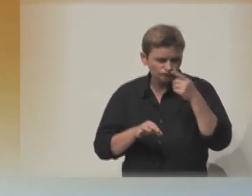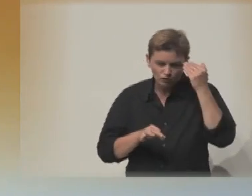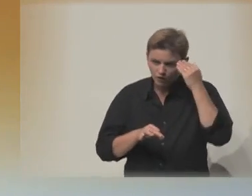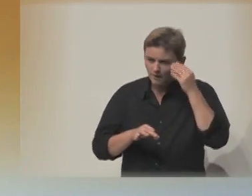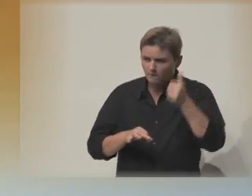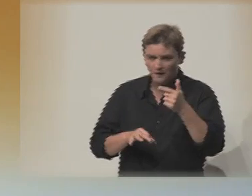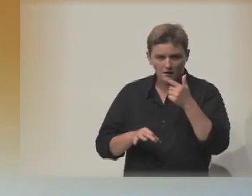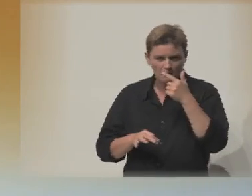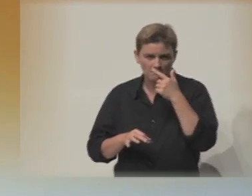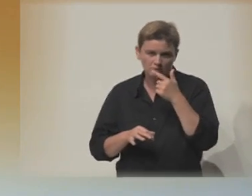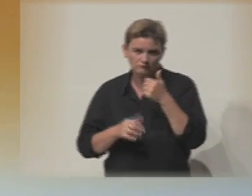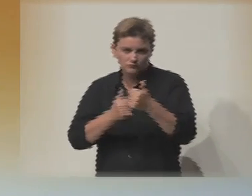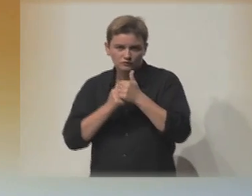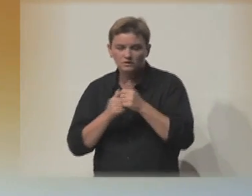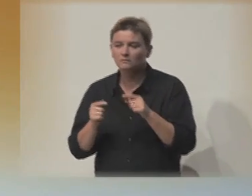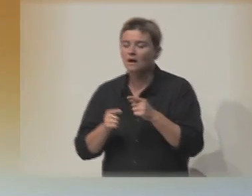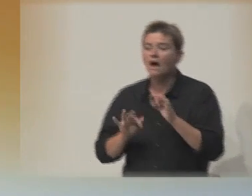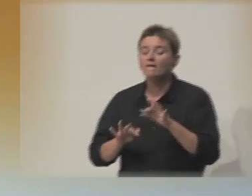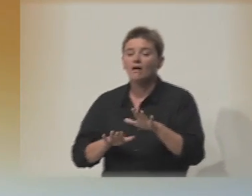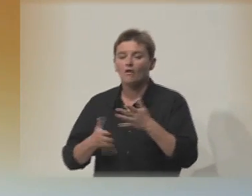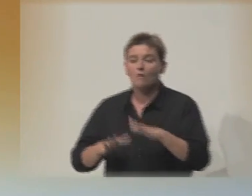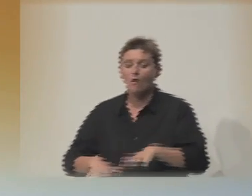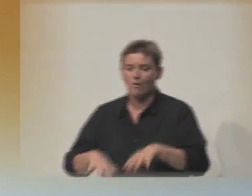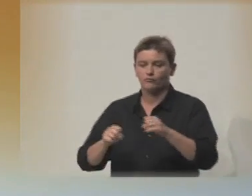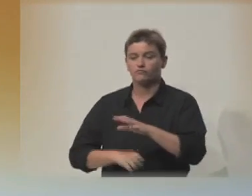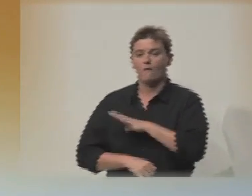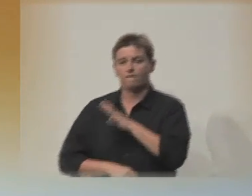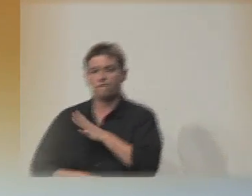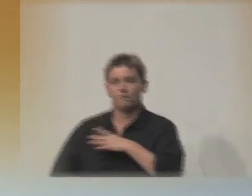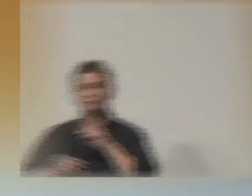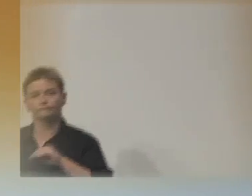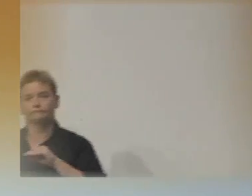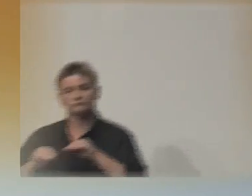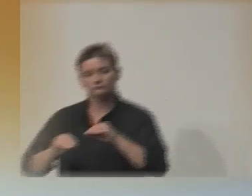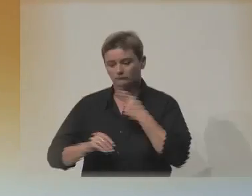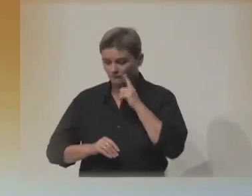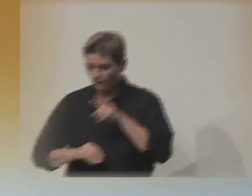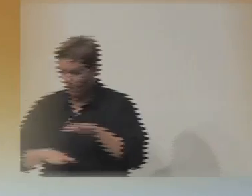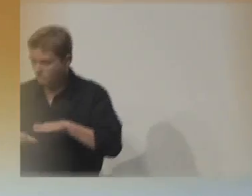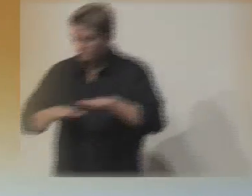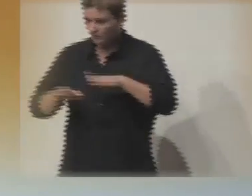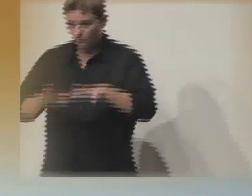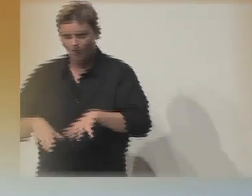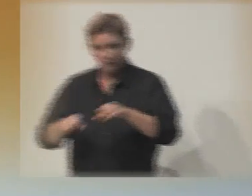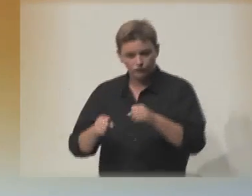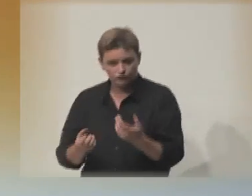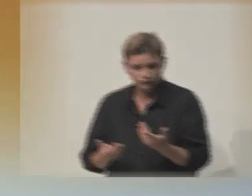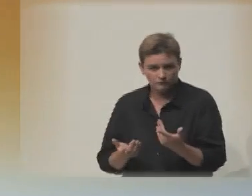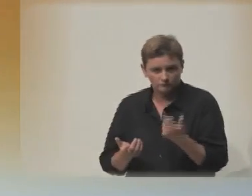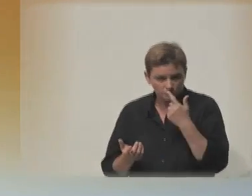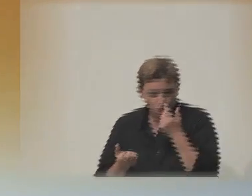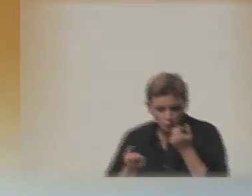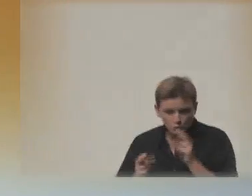touche naturellement au mode de recrutement des enseignants, qui selon moi doit être un mode de recrutement qui garantisse que